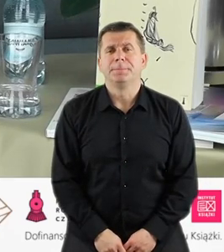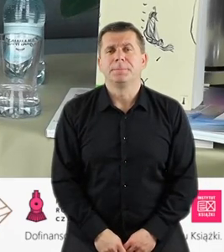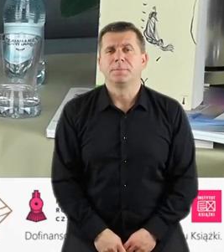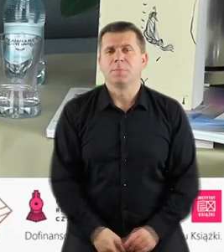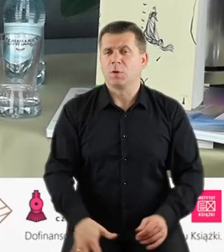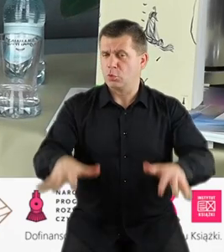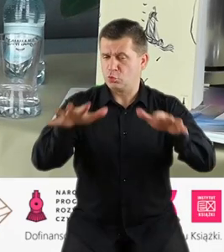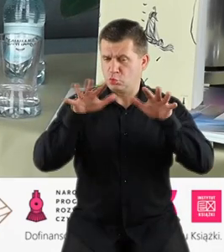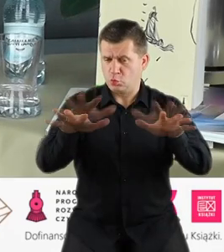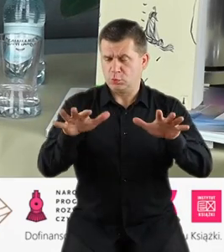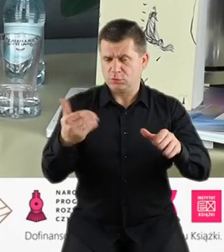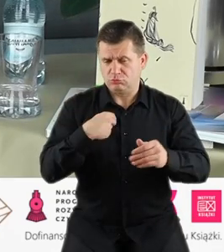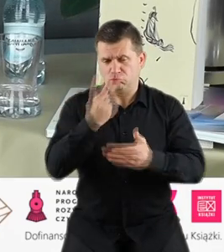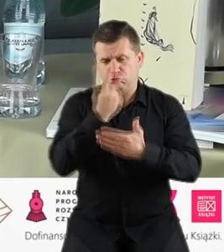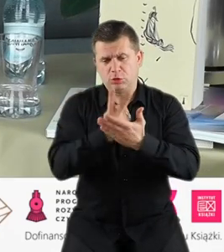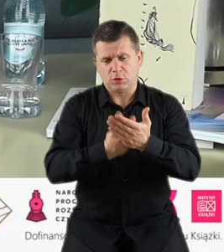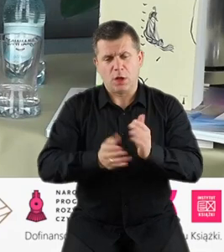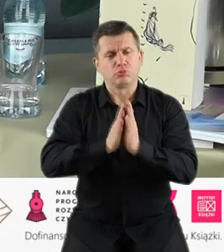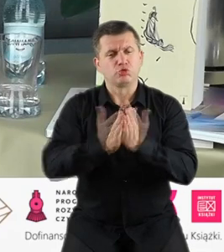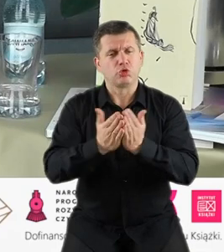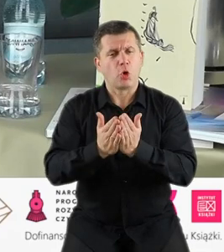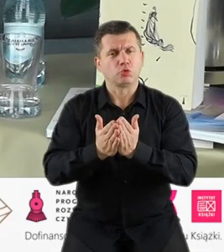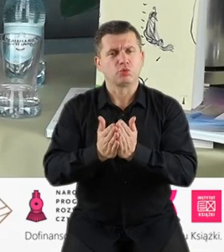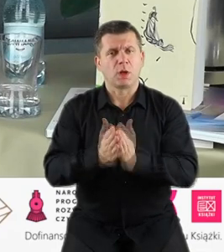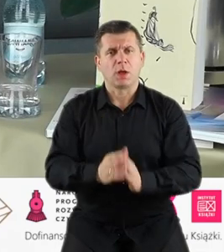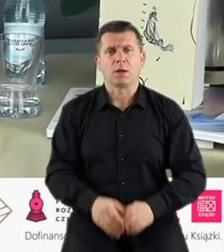Dużo czytam książek